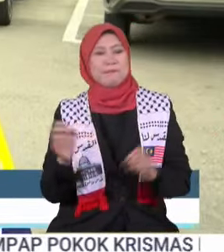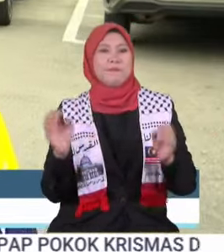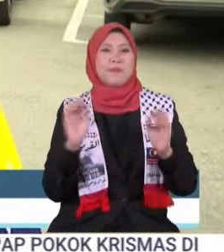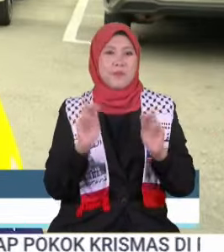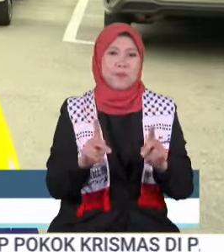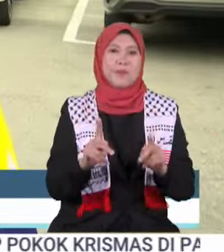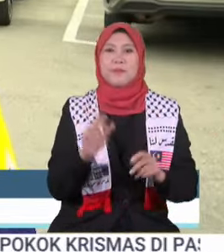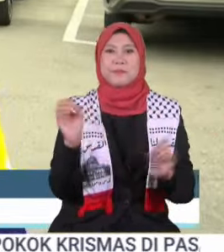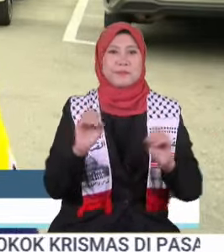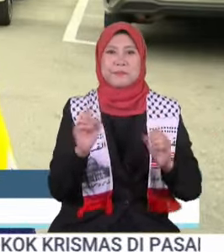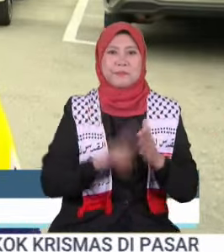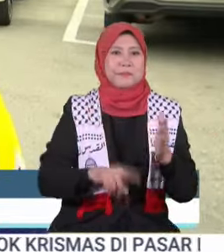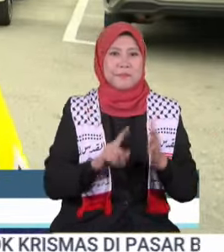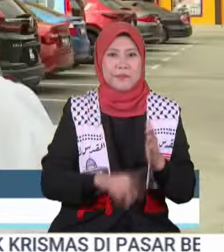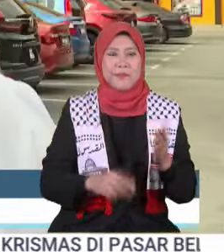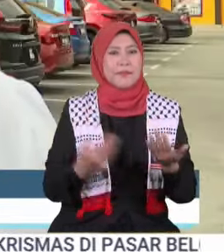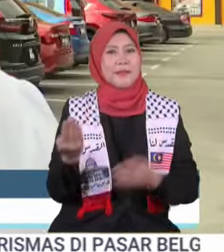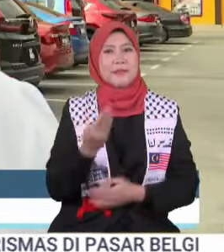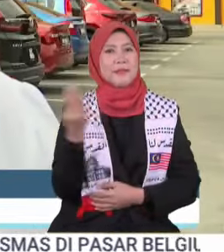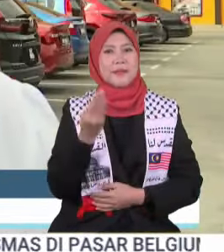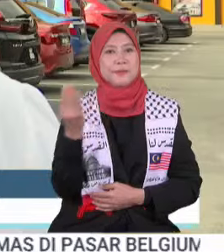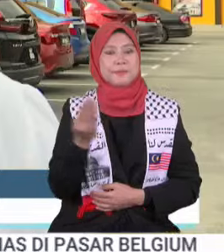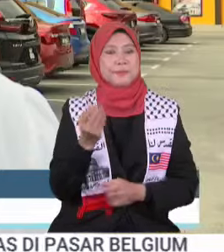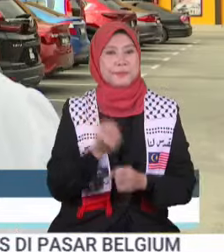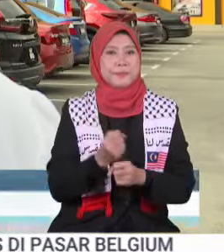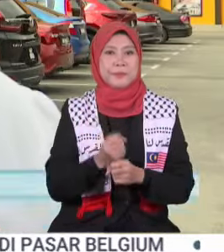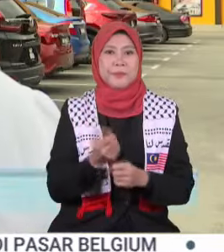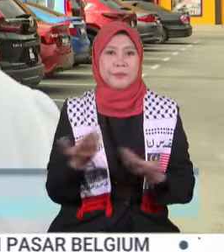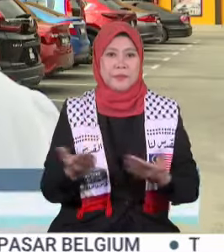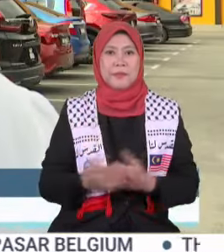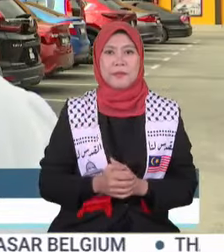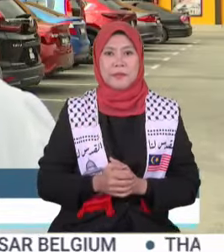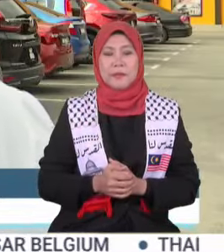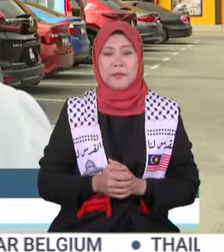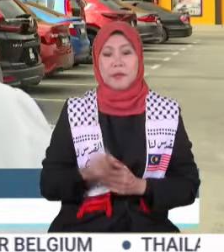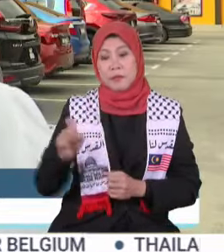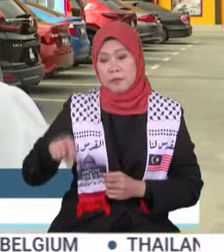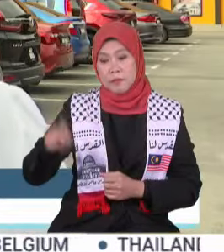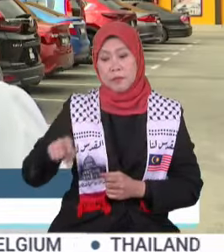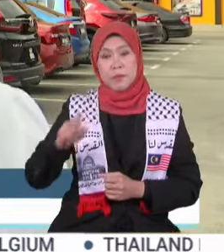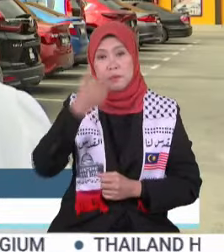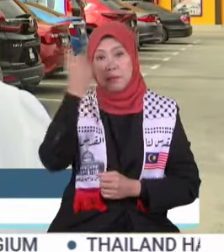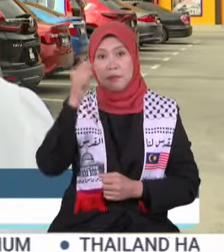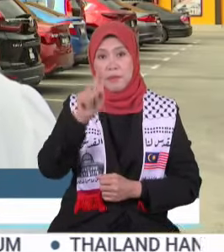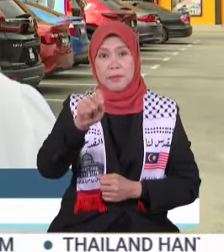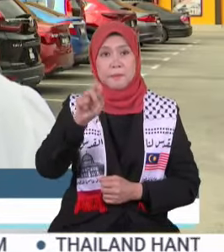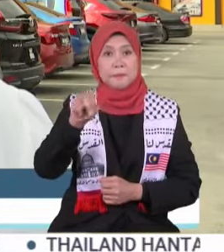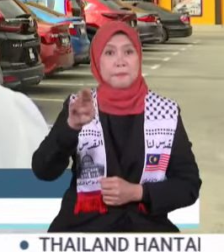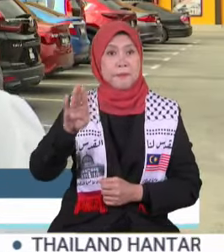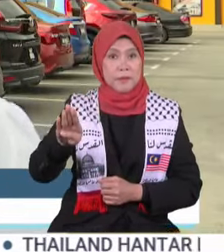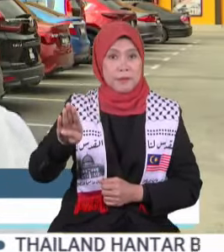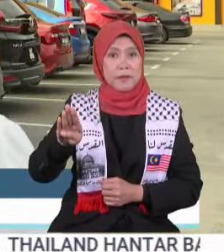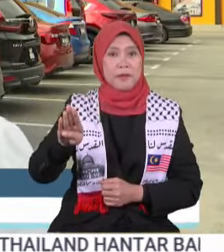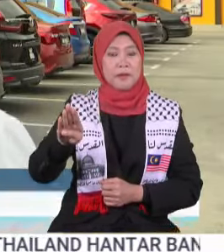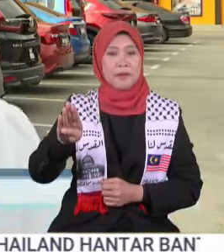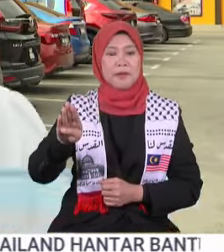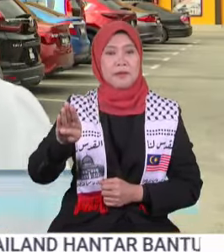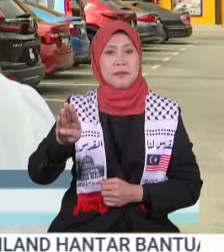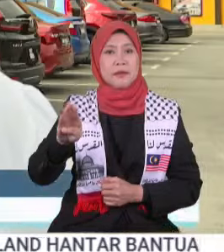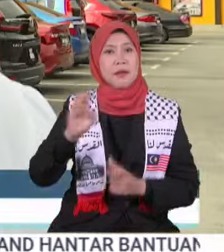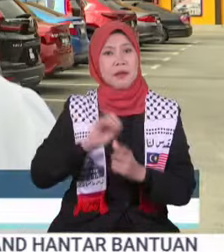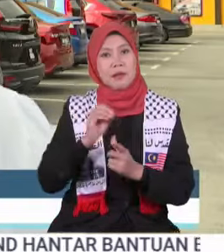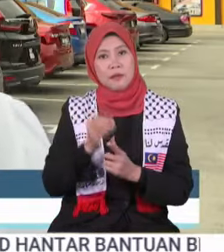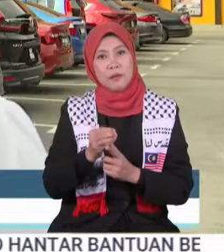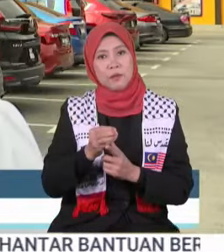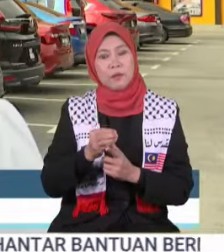sangat kepada pengguna macam kita macam orang awam er saya rasa perlu kalau jika kalau boleh tenaga nasional berhad surjayan tenaga ataupun